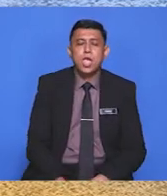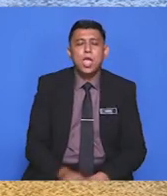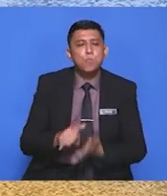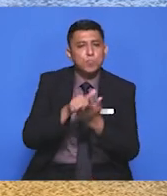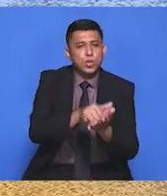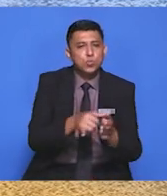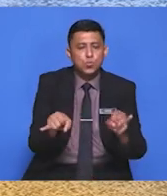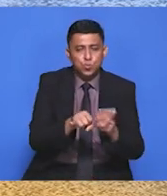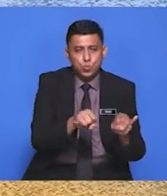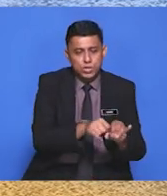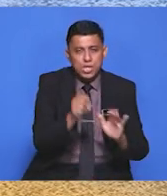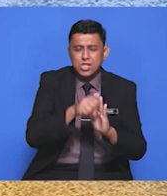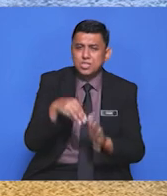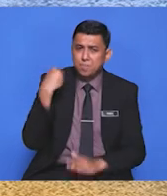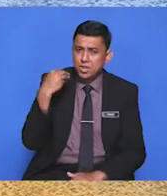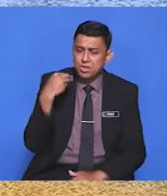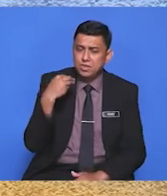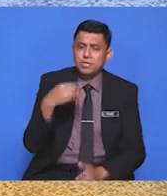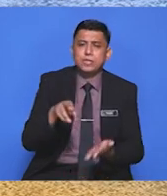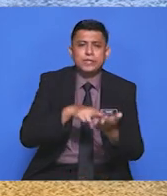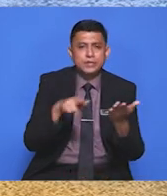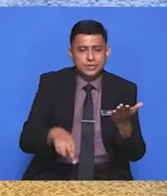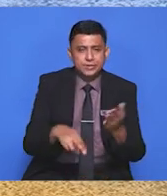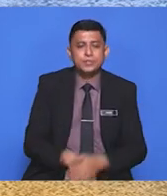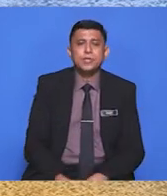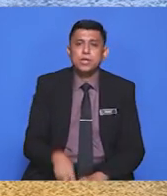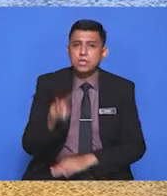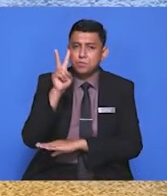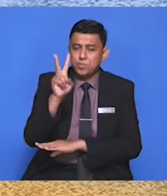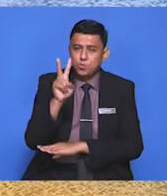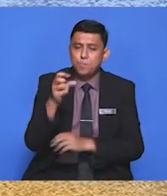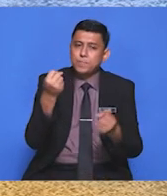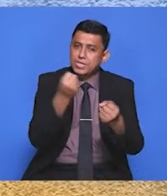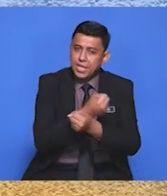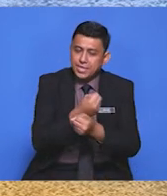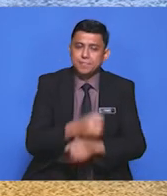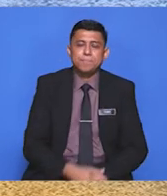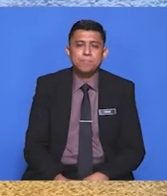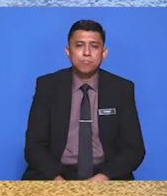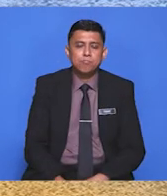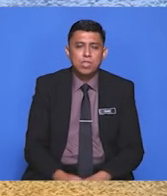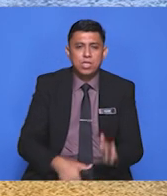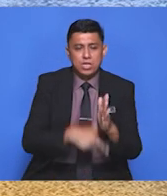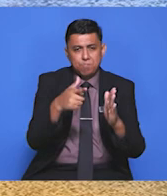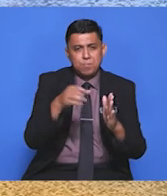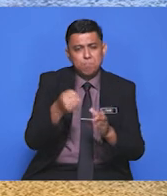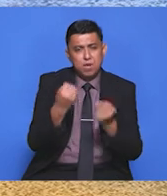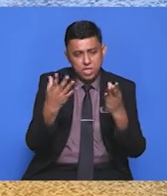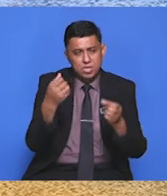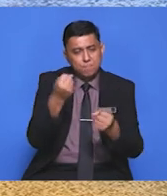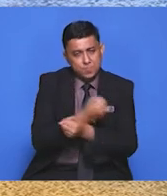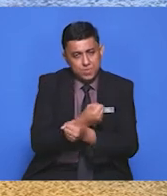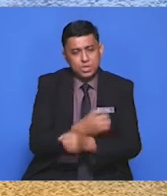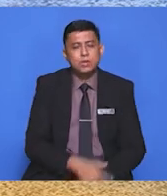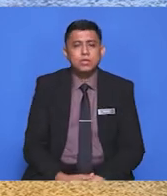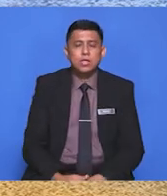juga sebaliknya ketika permintaan rendah. Faktor kedua ialah persaingan. Lebih banyak persaingan,